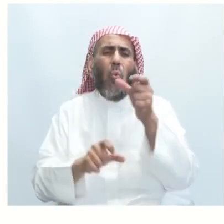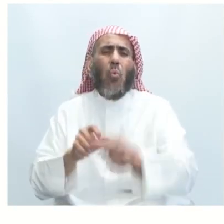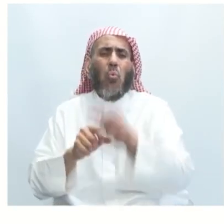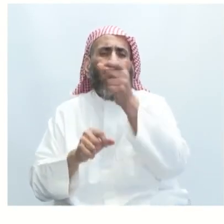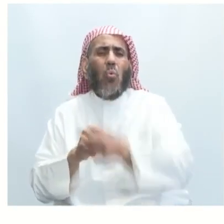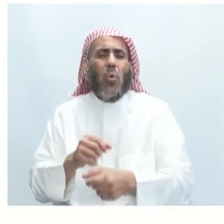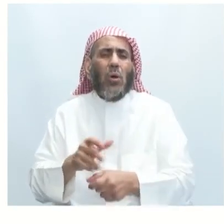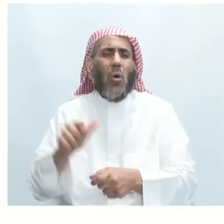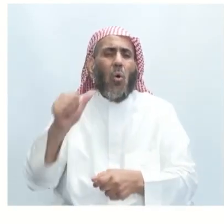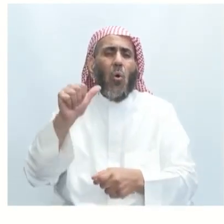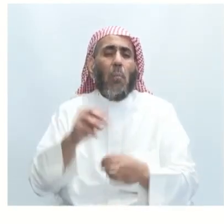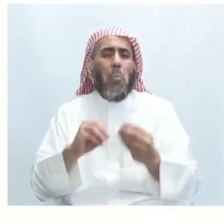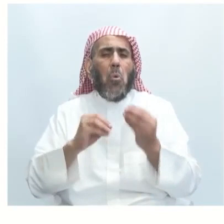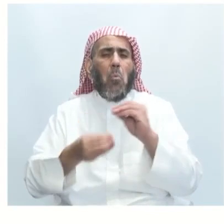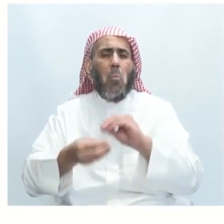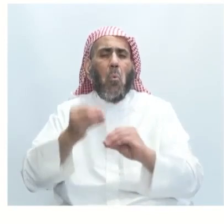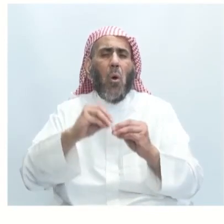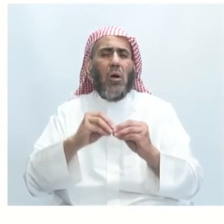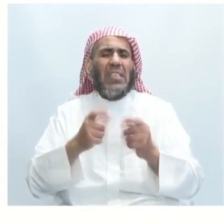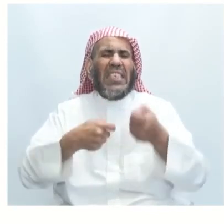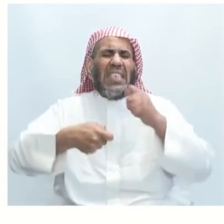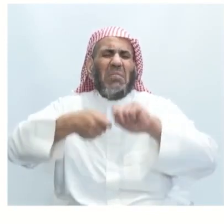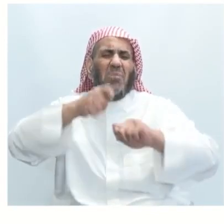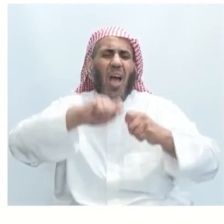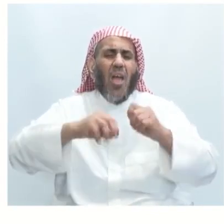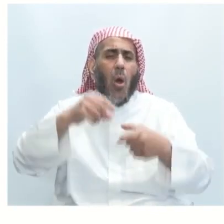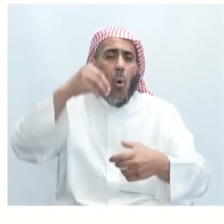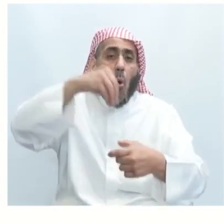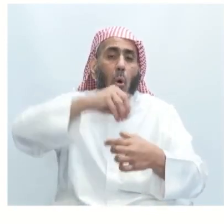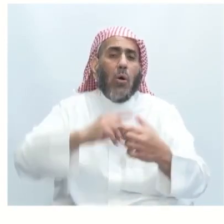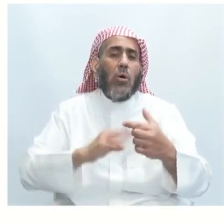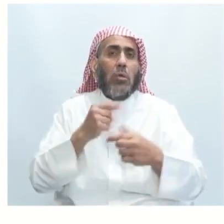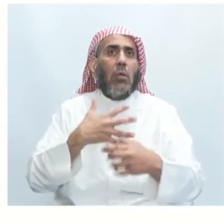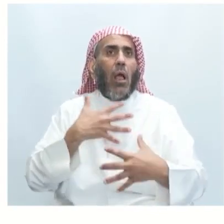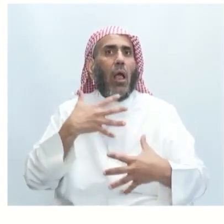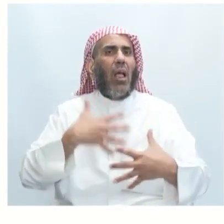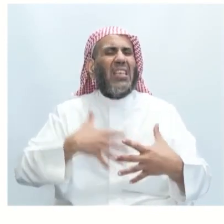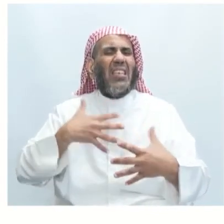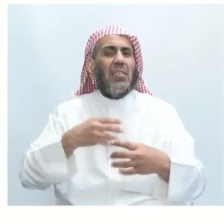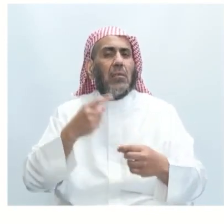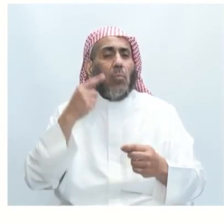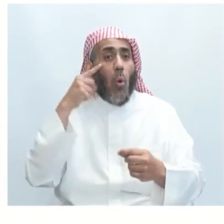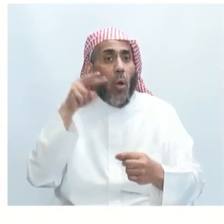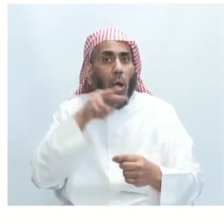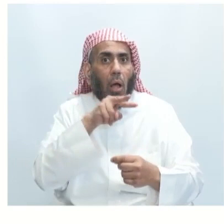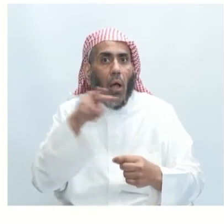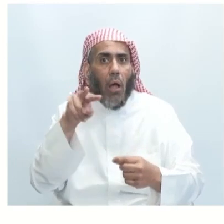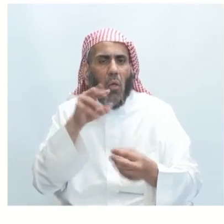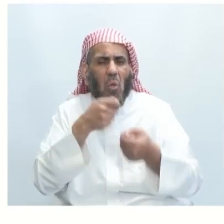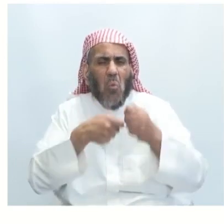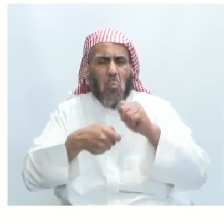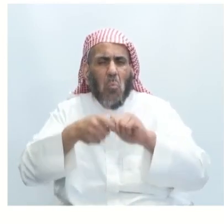مليئه بالمواد الكيميائيه احسنتم احساس عندما تتعرف على هذه